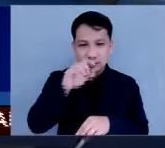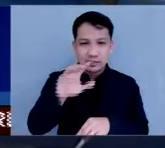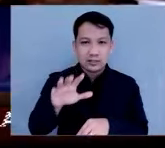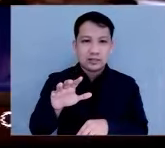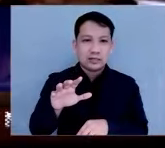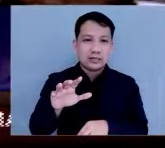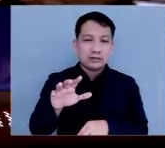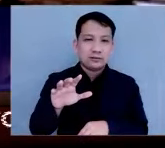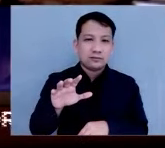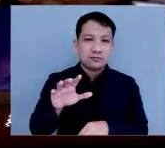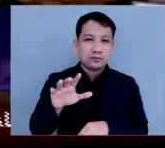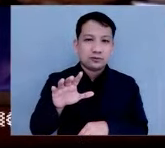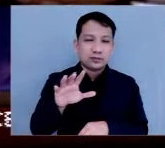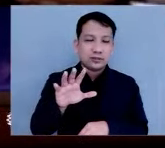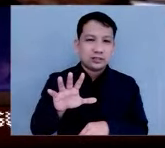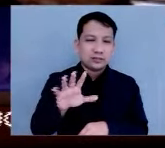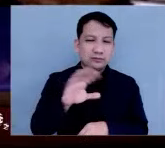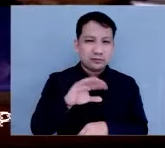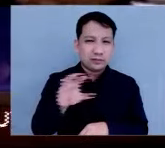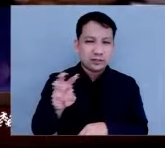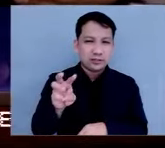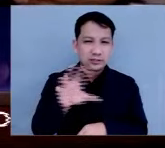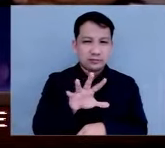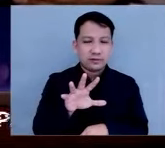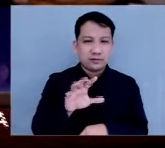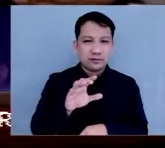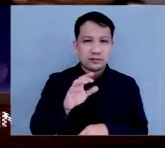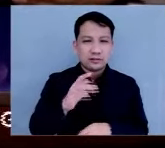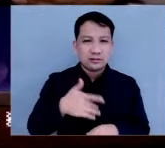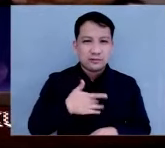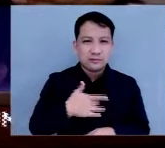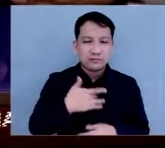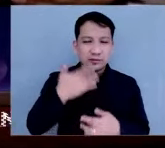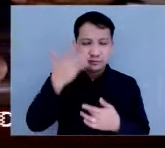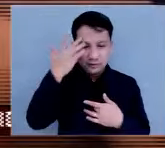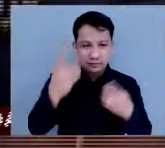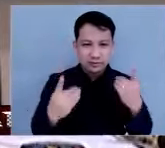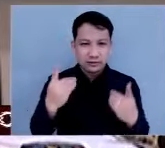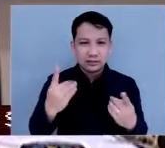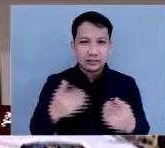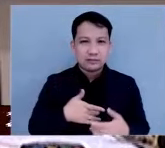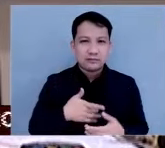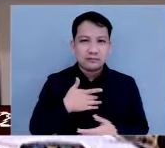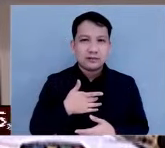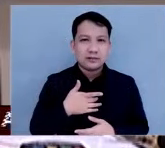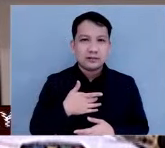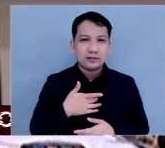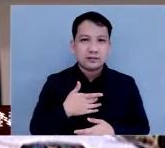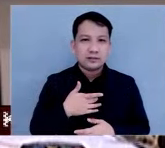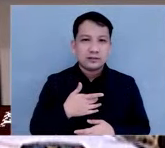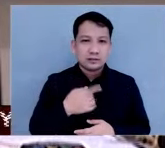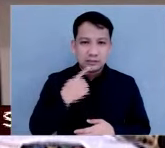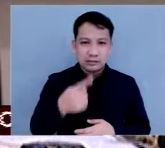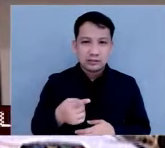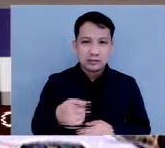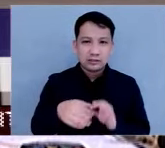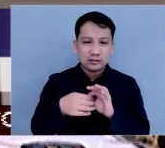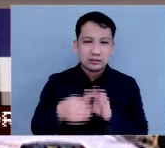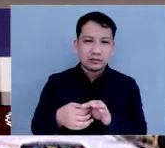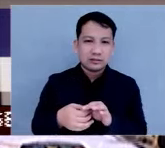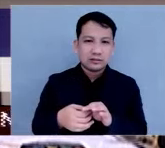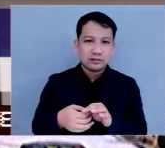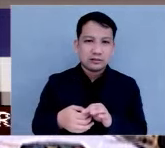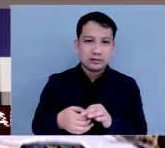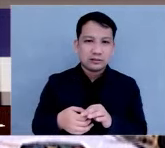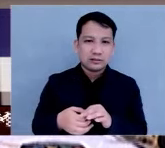SUV. Sumamaraw ang pakiramdam ng German national sa gitna ng pagmamaneho. Accordingly, yung driver po